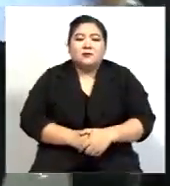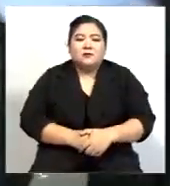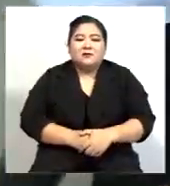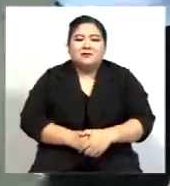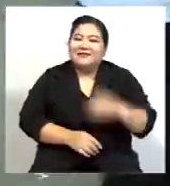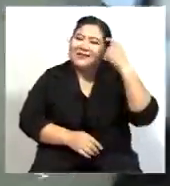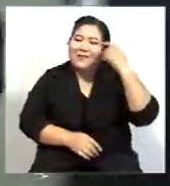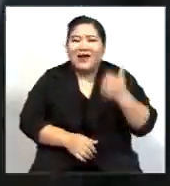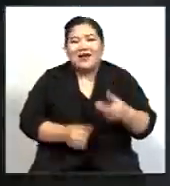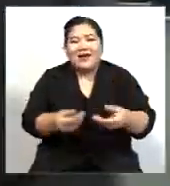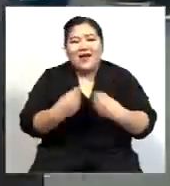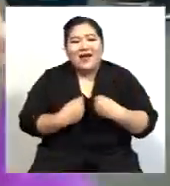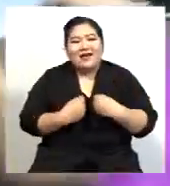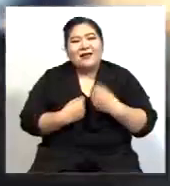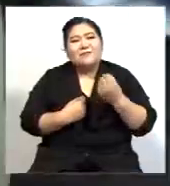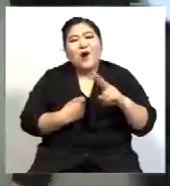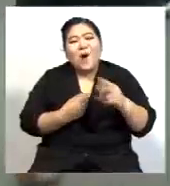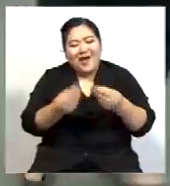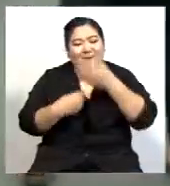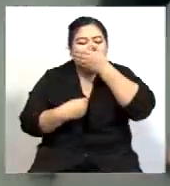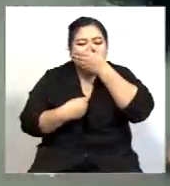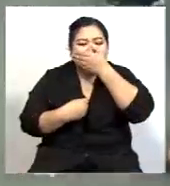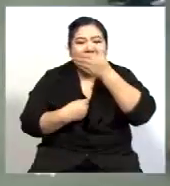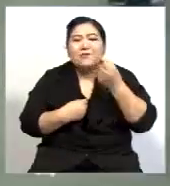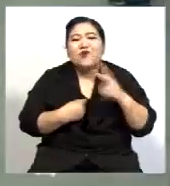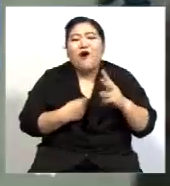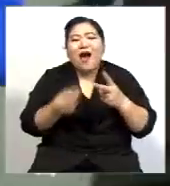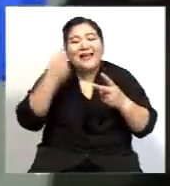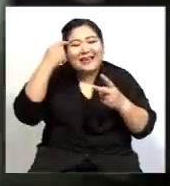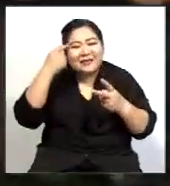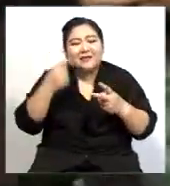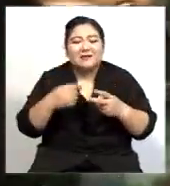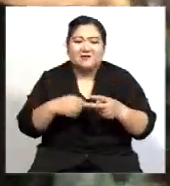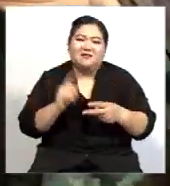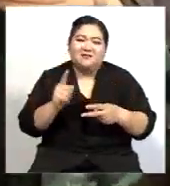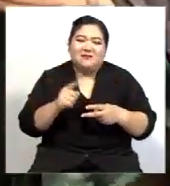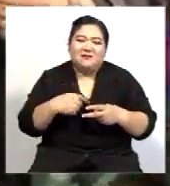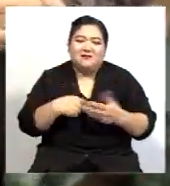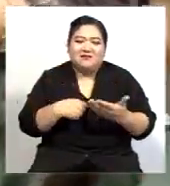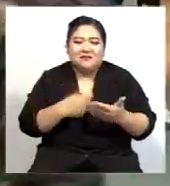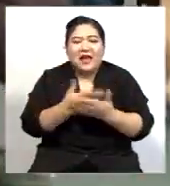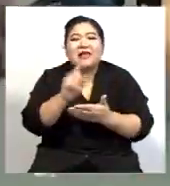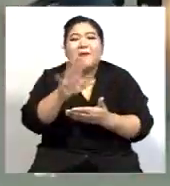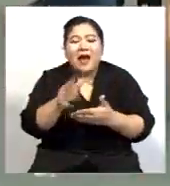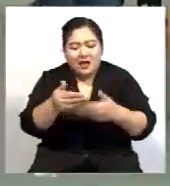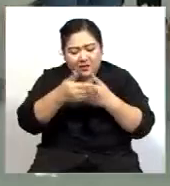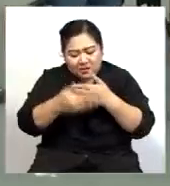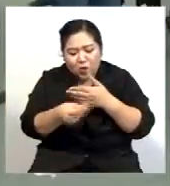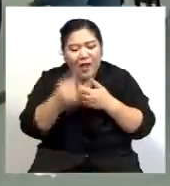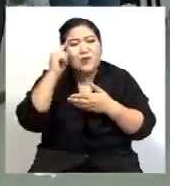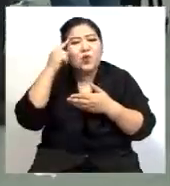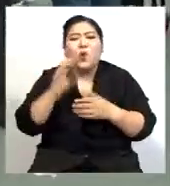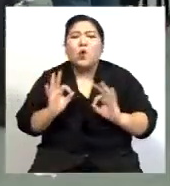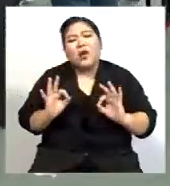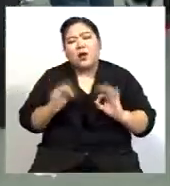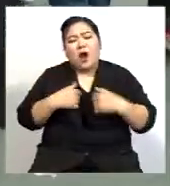1นึกว่าอย่างน้อยคนละ1หลอ12แผ่นปรากฏว่า25แต่ไม่ทราบว่ามีกี่แผ่นนะคะก็ยังดีค่ะเราเ